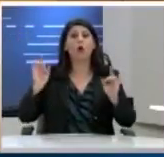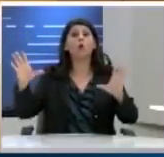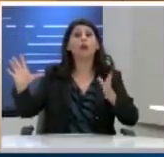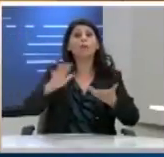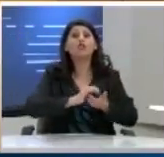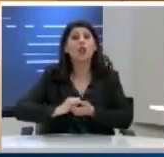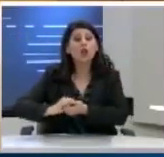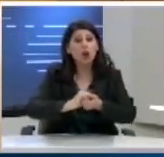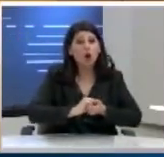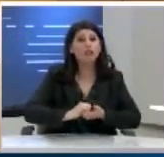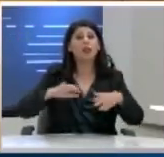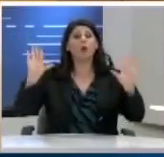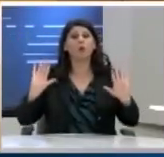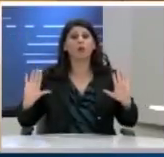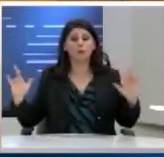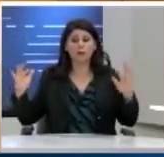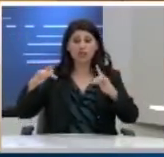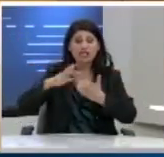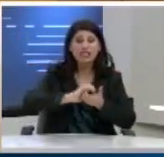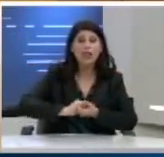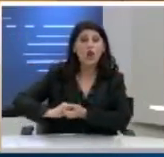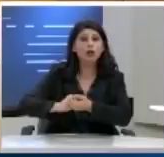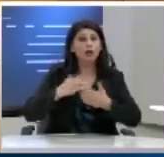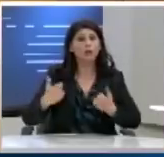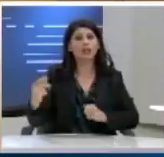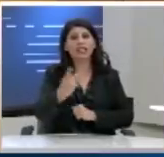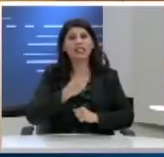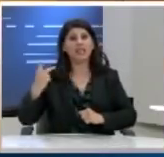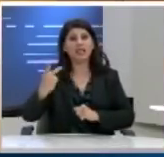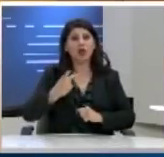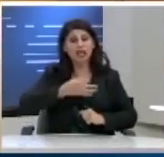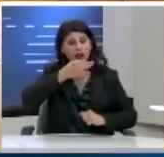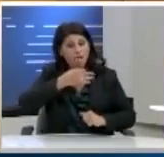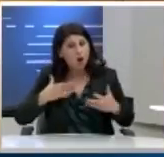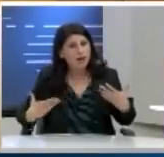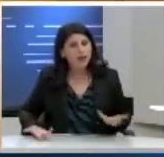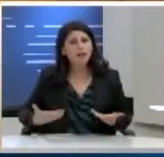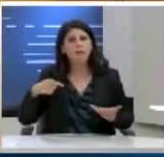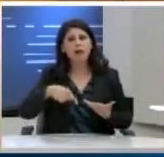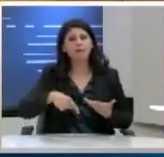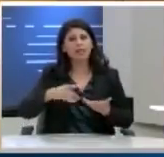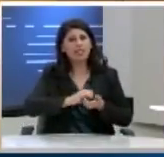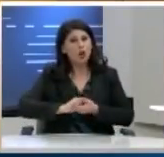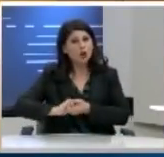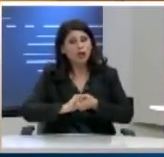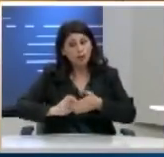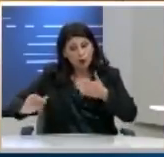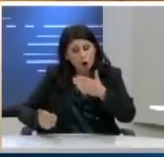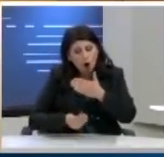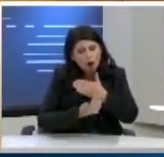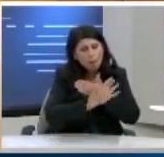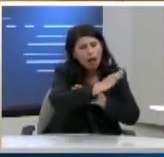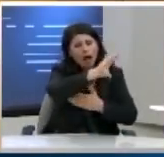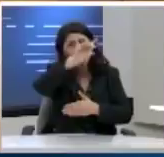συλλογικότητα, ούτε από μια συλλογικότητα που έχει κοινωνικές αναφορές, μια συλλογικότητα που πρωί μέχρι το βράδυ